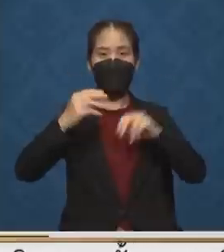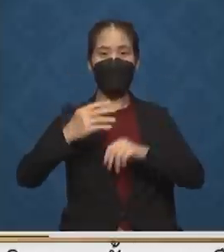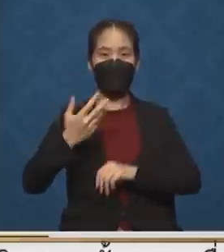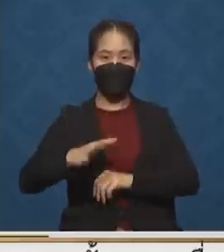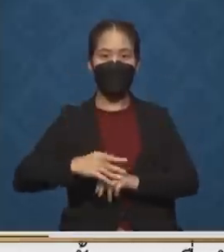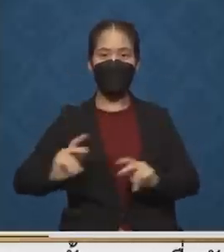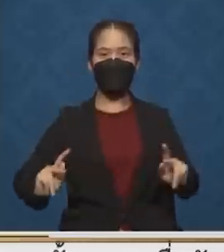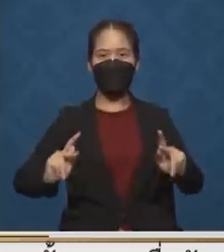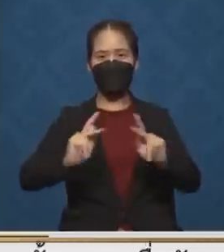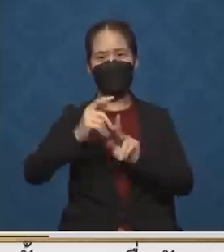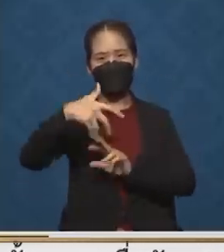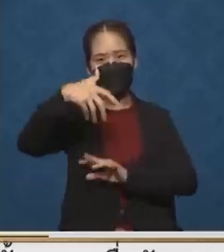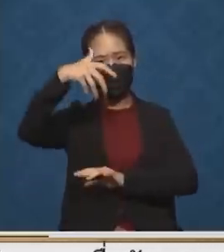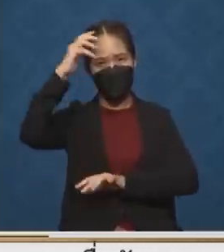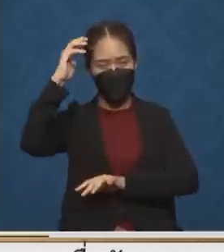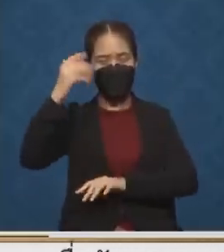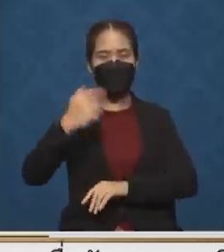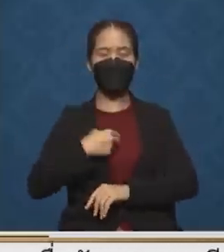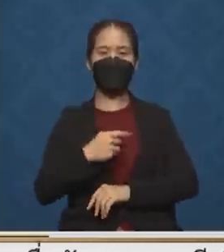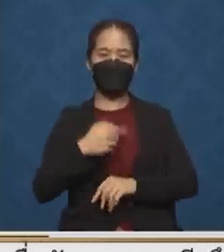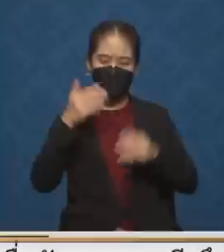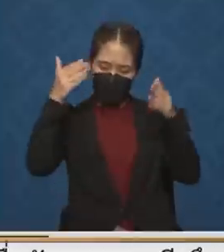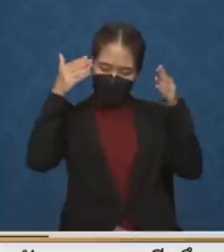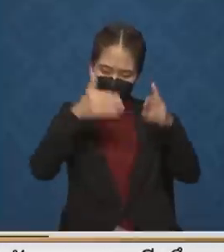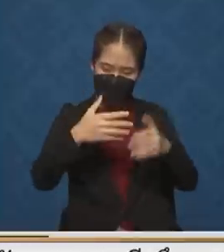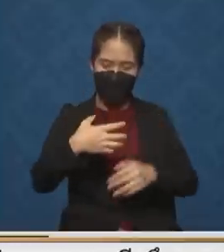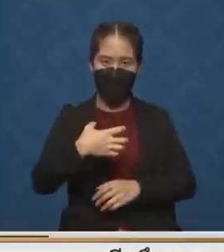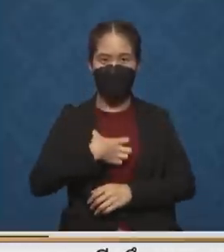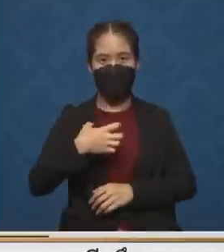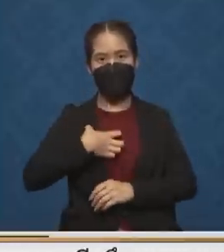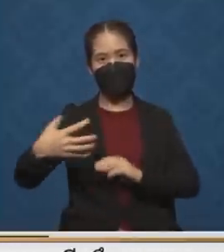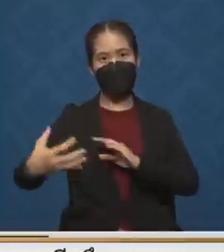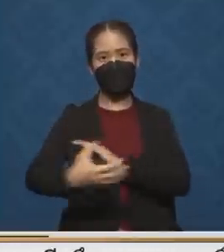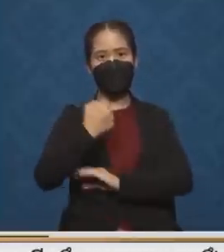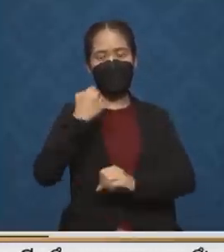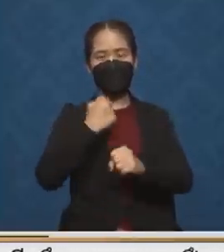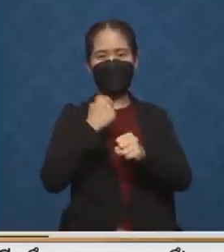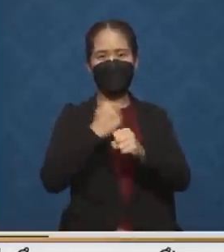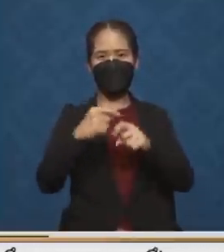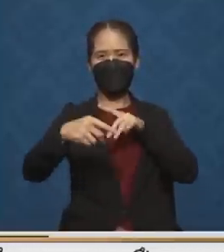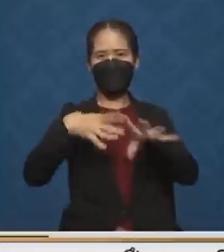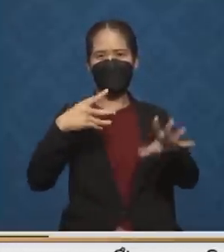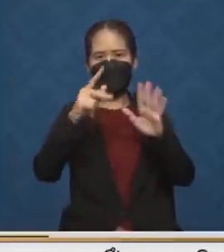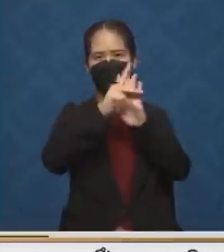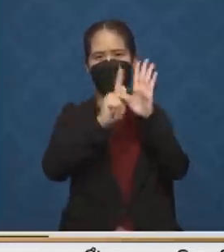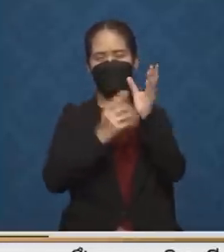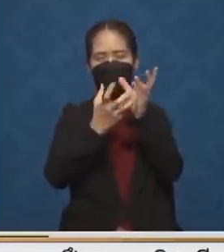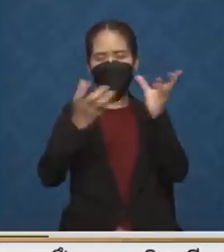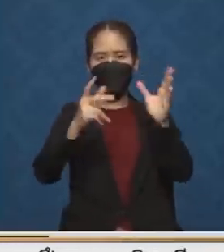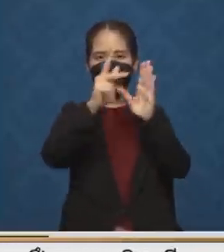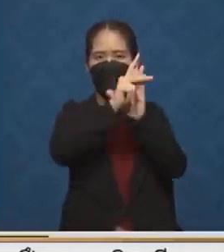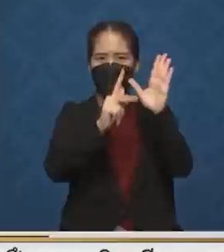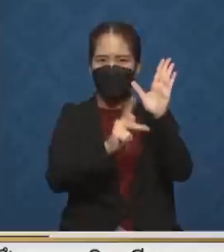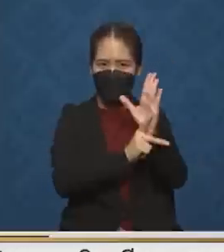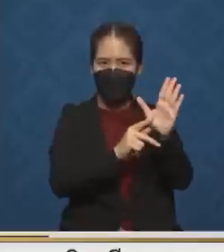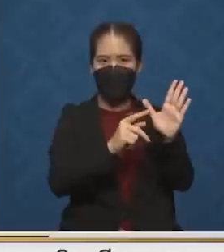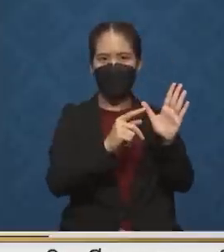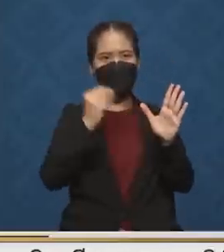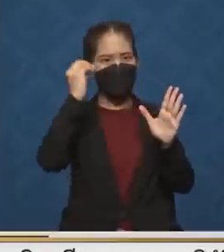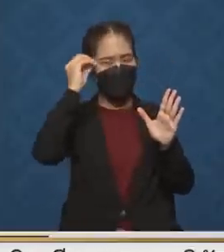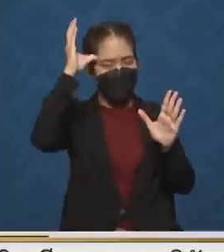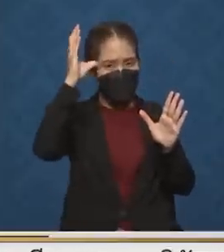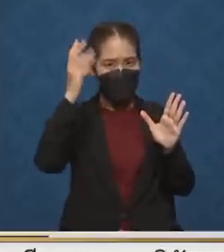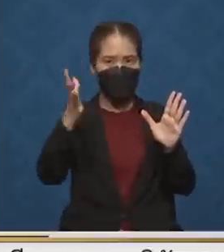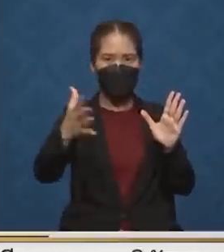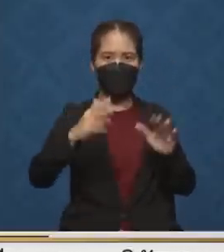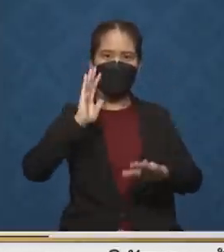าการกระสวงกลาหมจงใจใช้อำนาจขัดต่อรฐมนูลขัดต่อกดหมาย ไร้ภูมปัญญาไร้